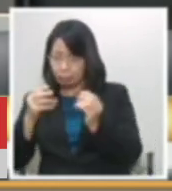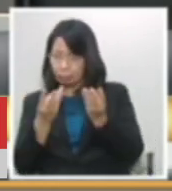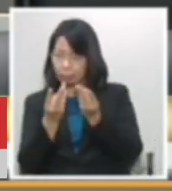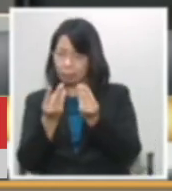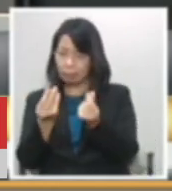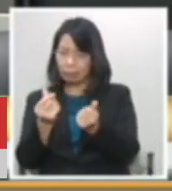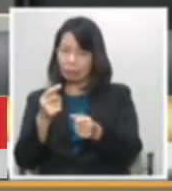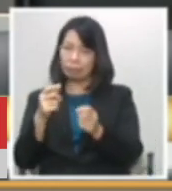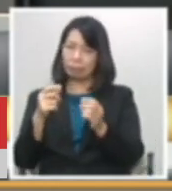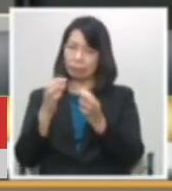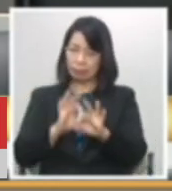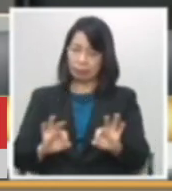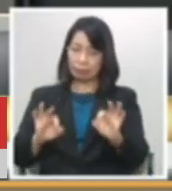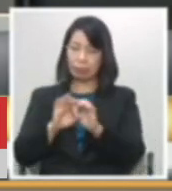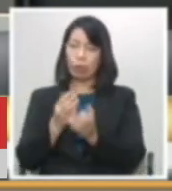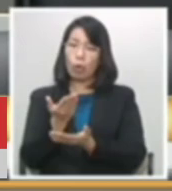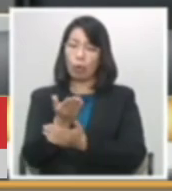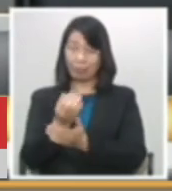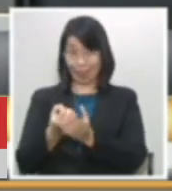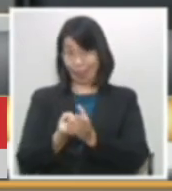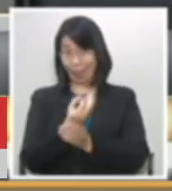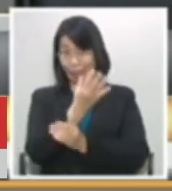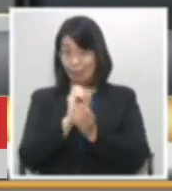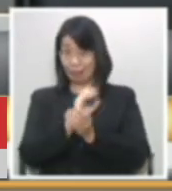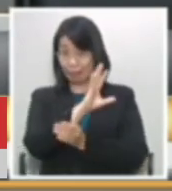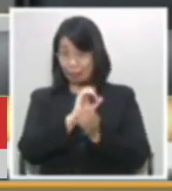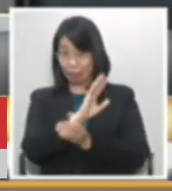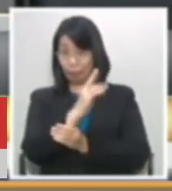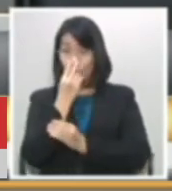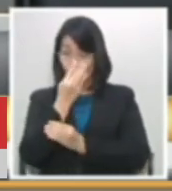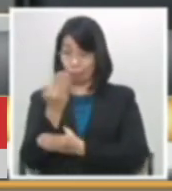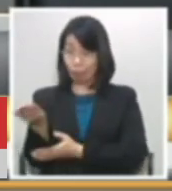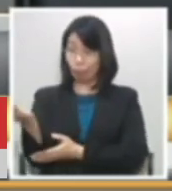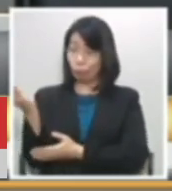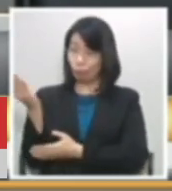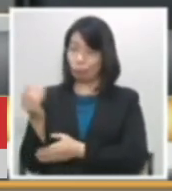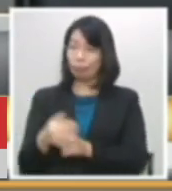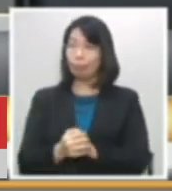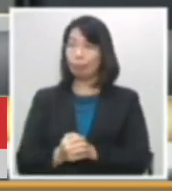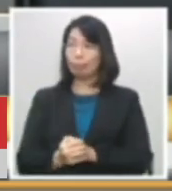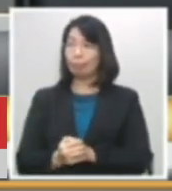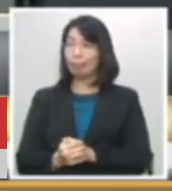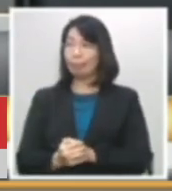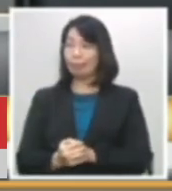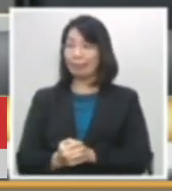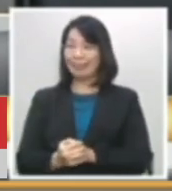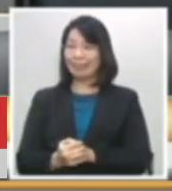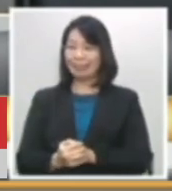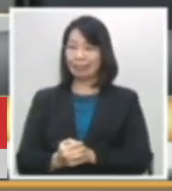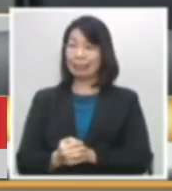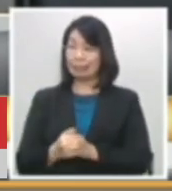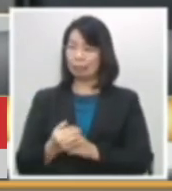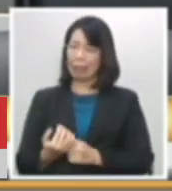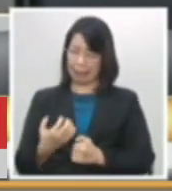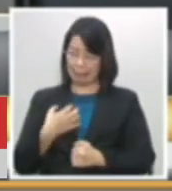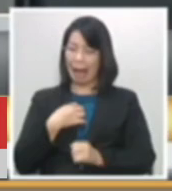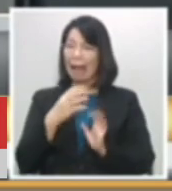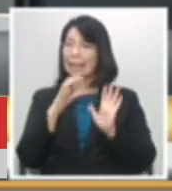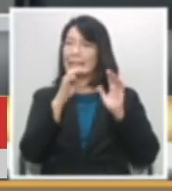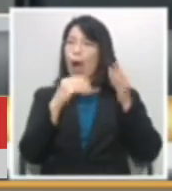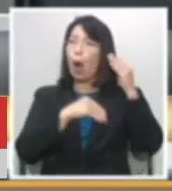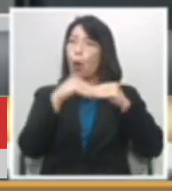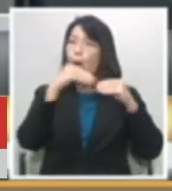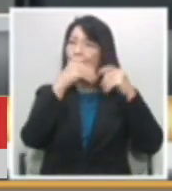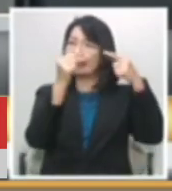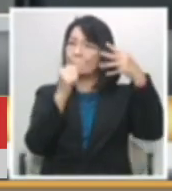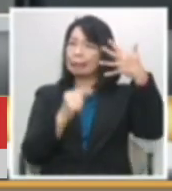ผมขออนุญาตขอเปิดสไลด์ด้วยครับผมขอชี้เฉพาะเป็นบางโครงการนะครับโครงการ